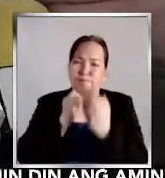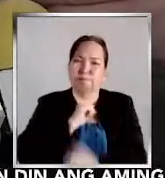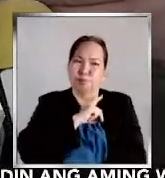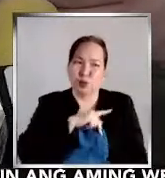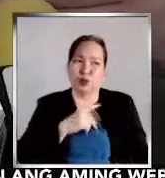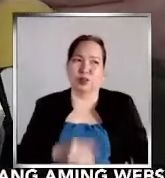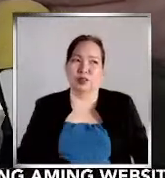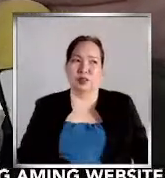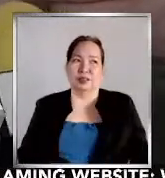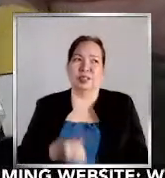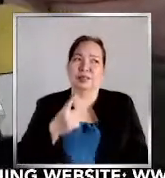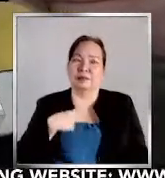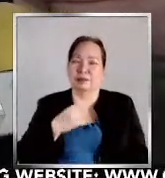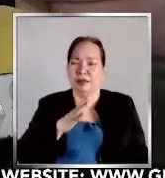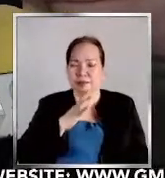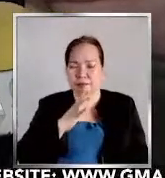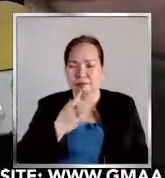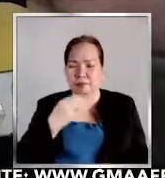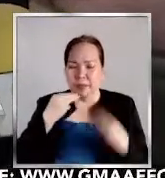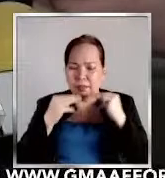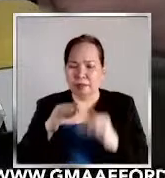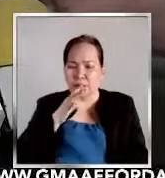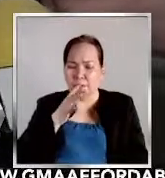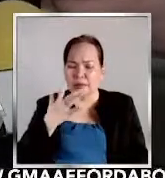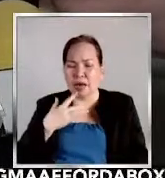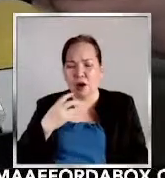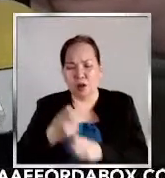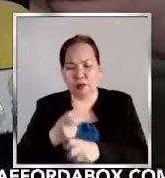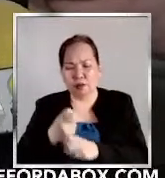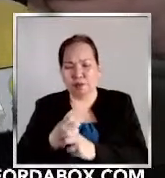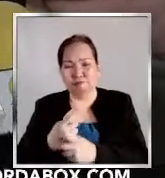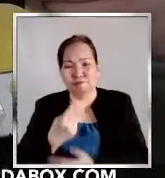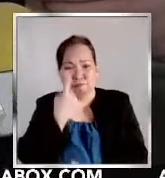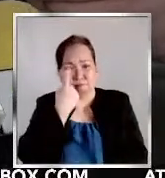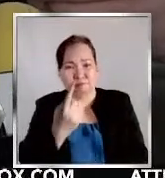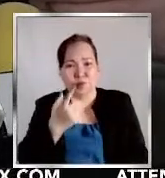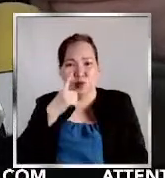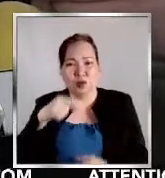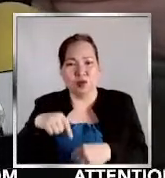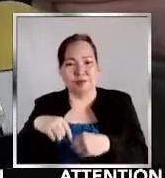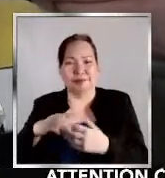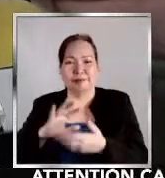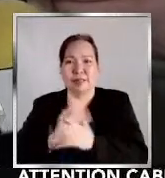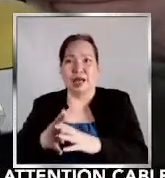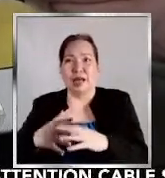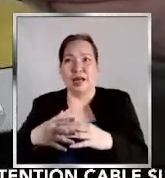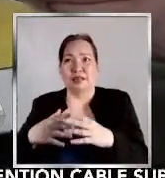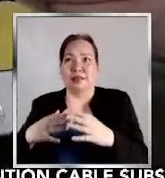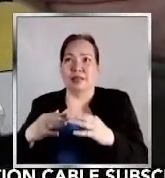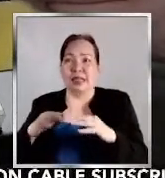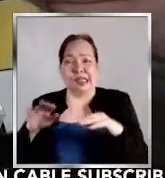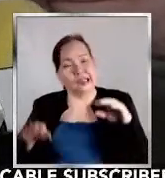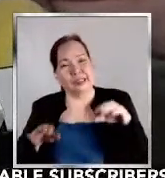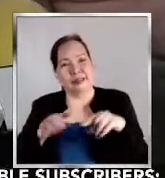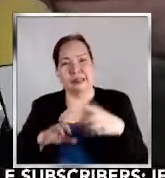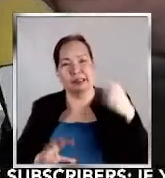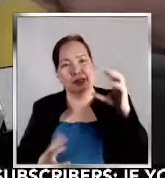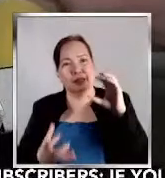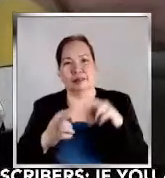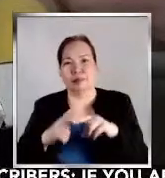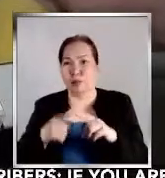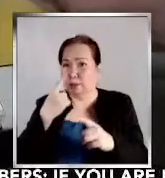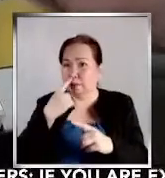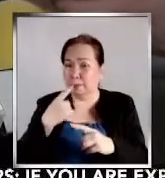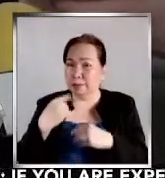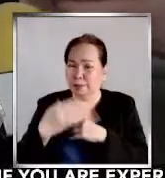saklay. Pero, sabi mo naman palagi, di ba? Gracia, kaya mo yan. Kayanin